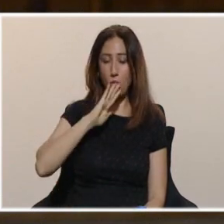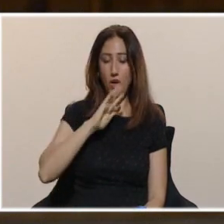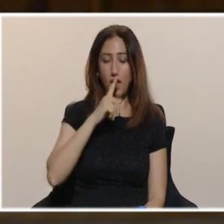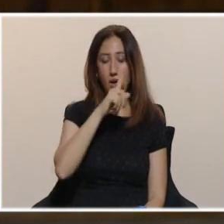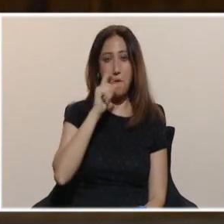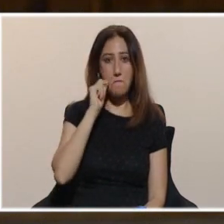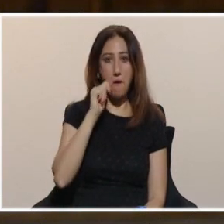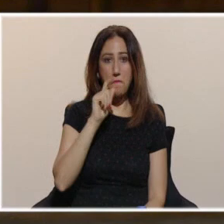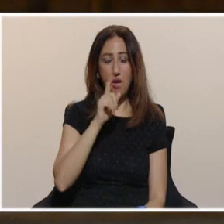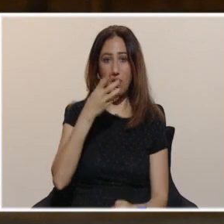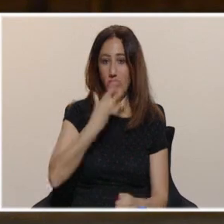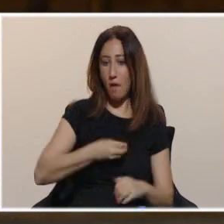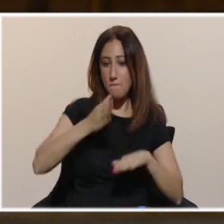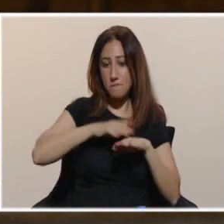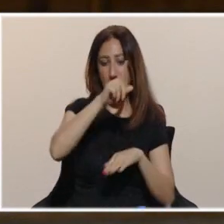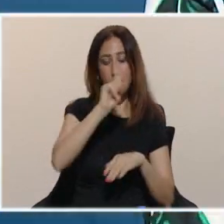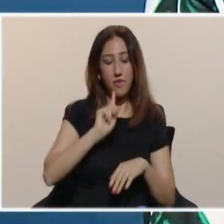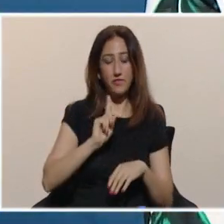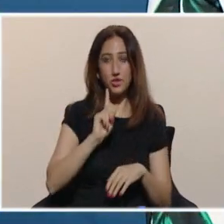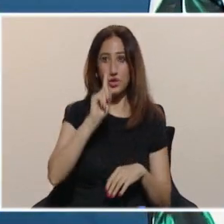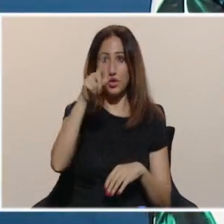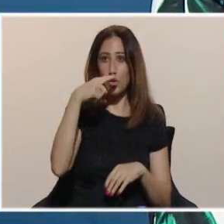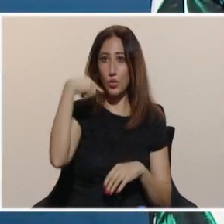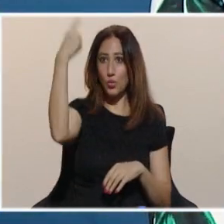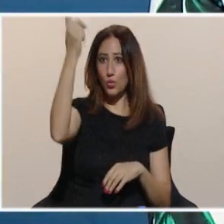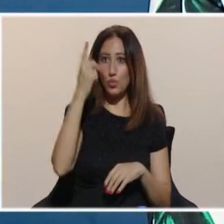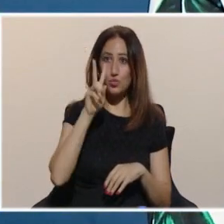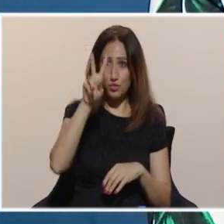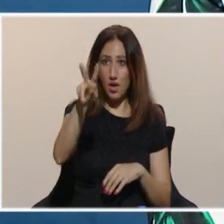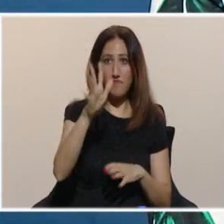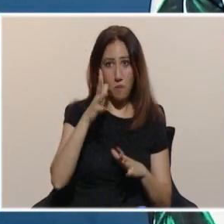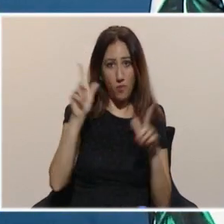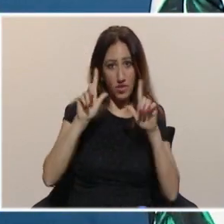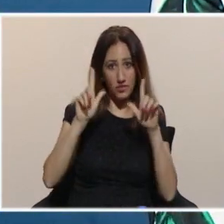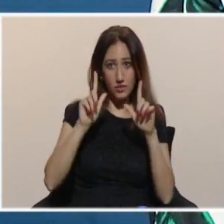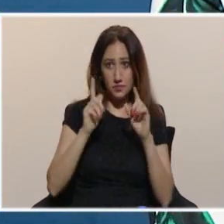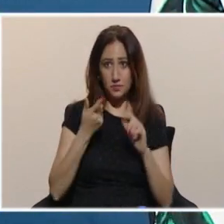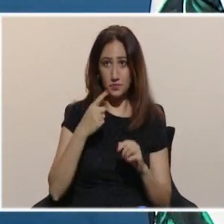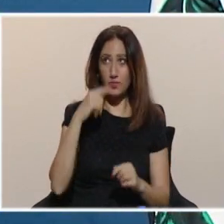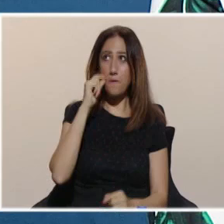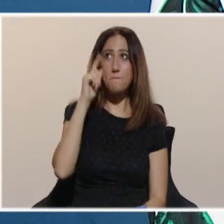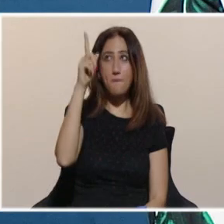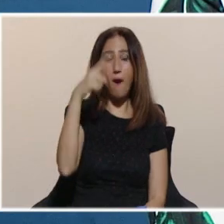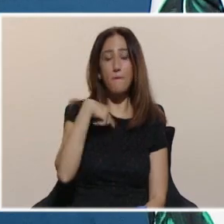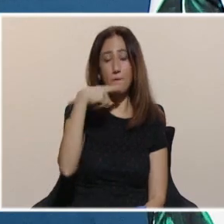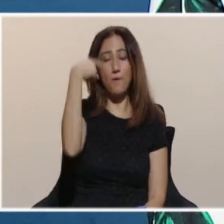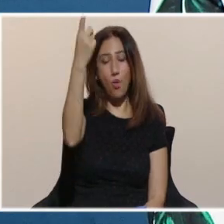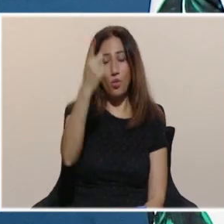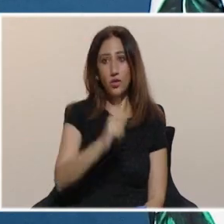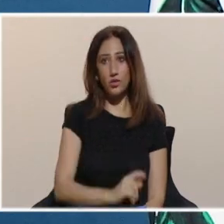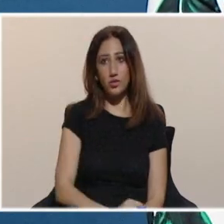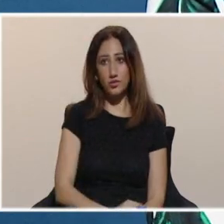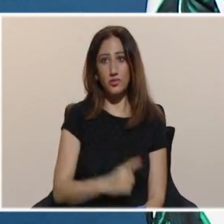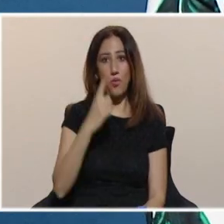ما سالش عليك، عايز تقولي له ايه النهارده؟ هو اكيد شايفك. هقول له يا بابي